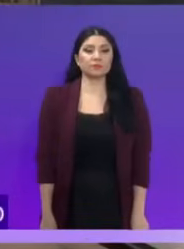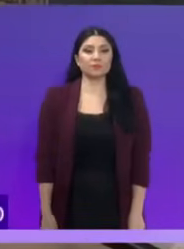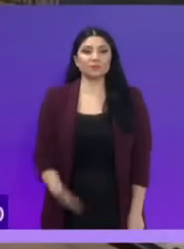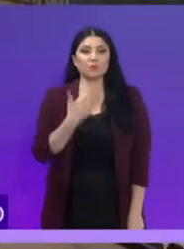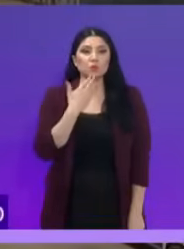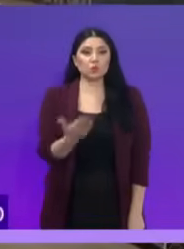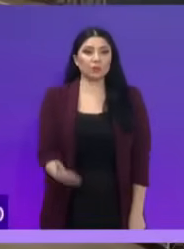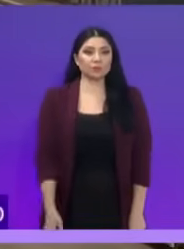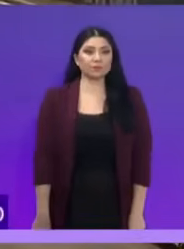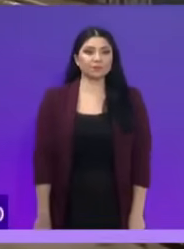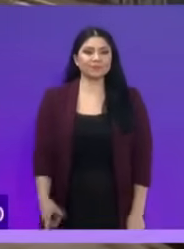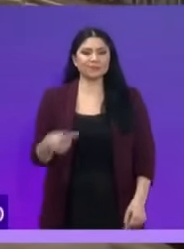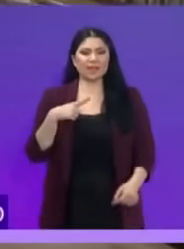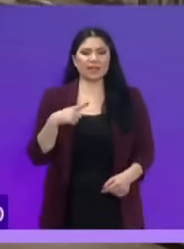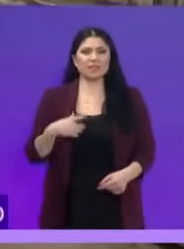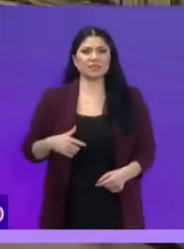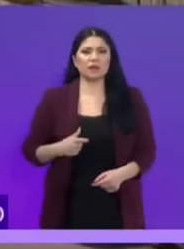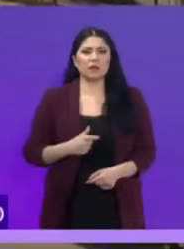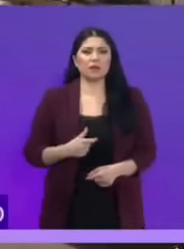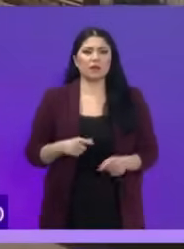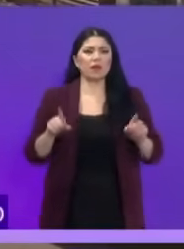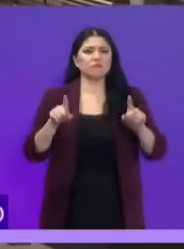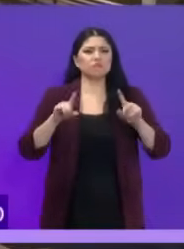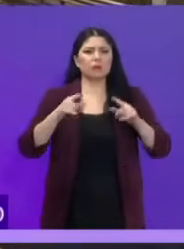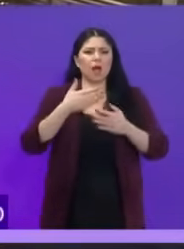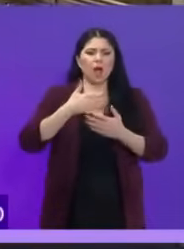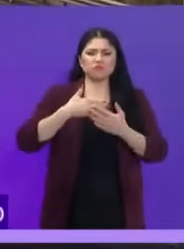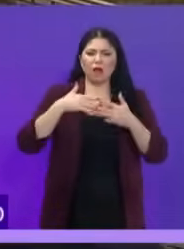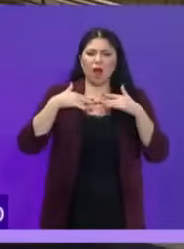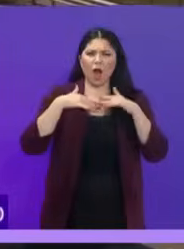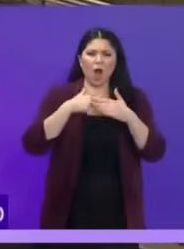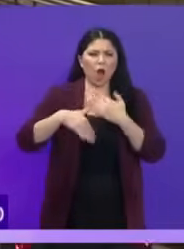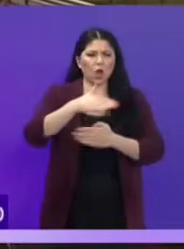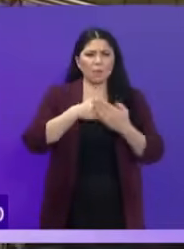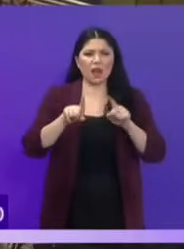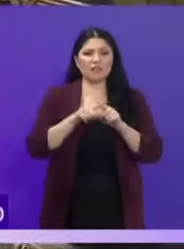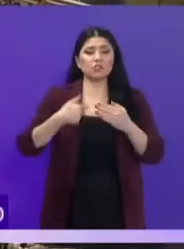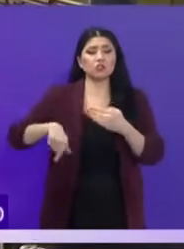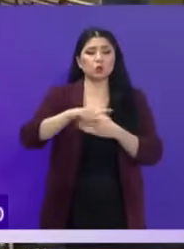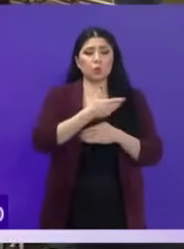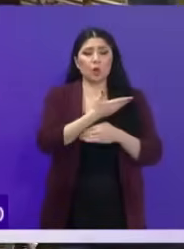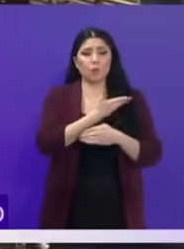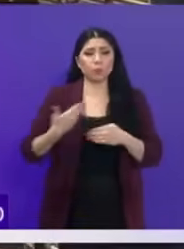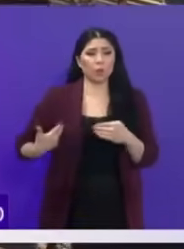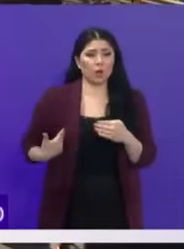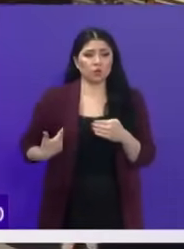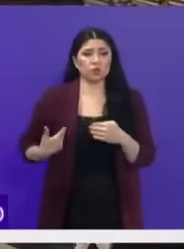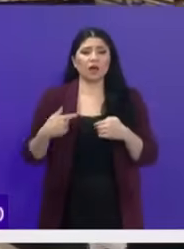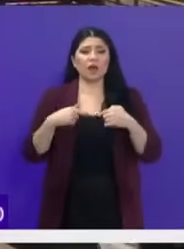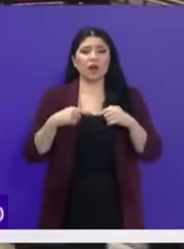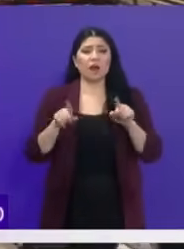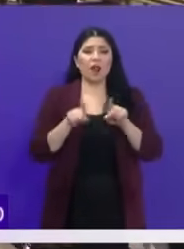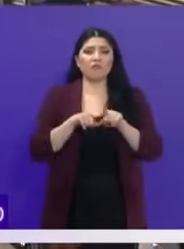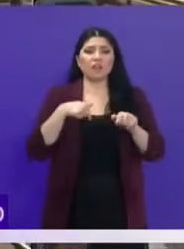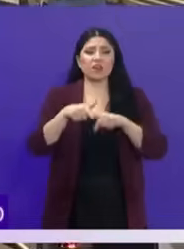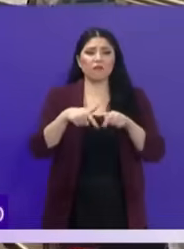Și este haos la această oră și pe centura capitalei. Traficul este blocat acolo. Valentin Stan